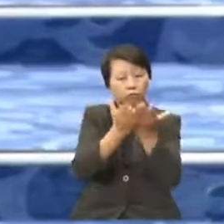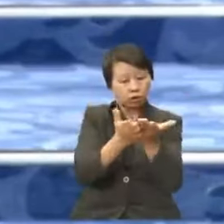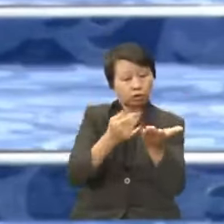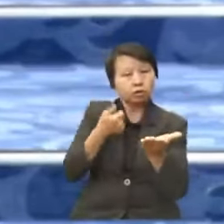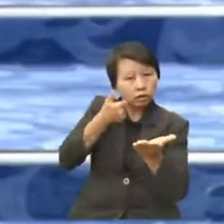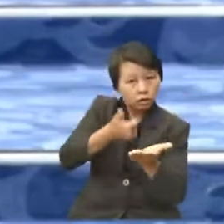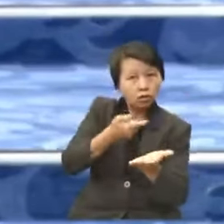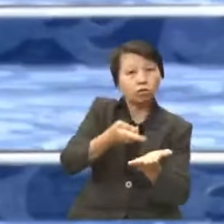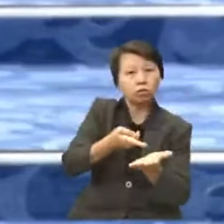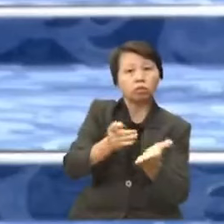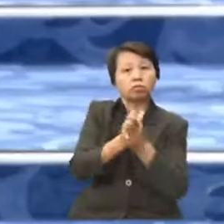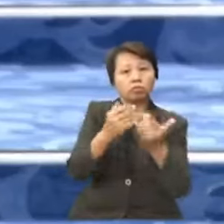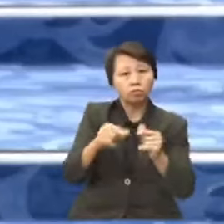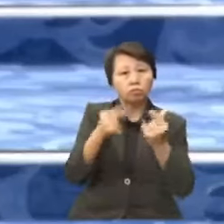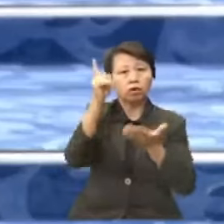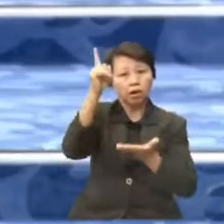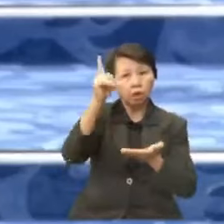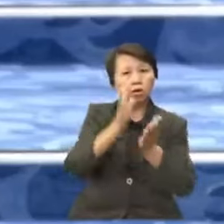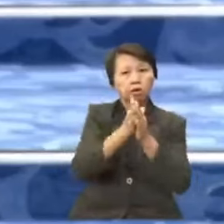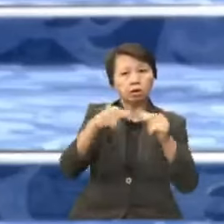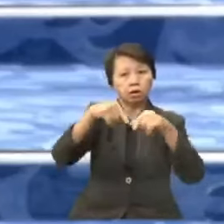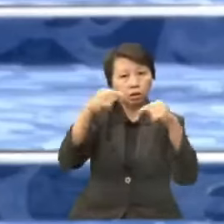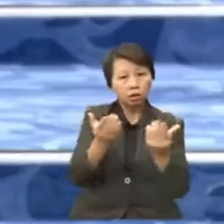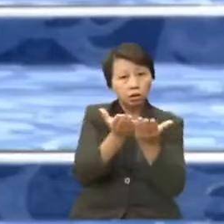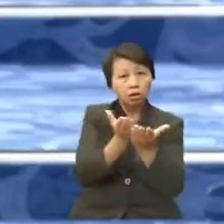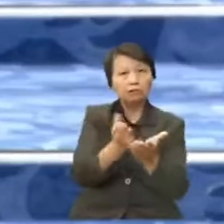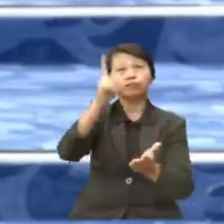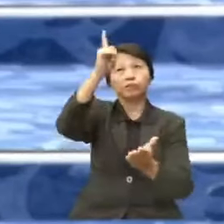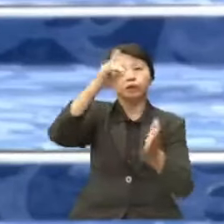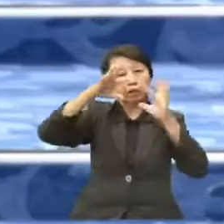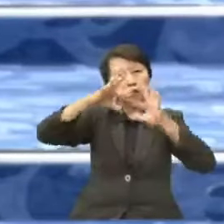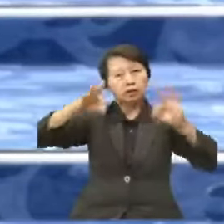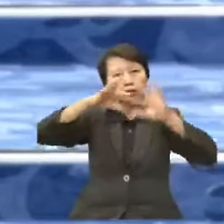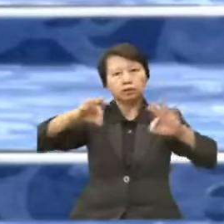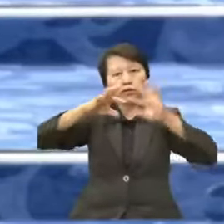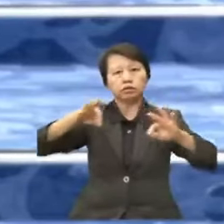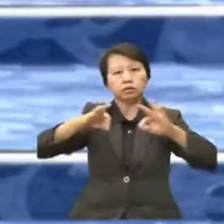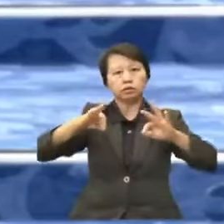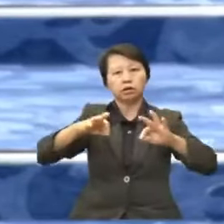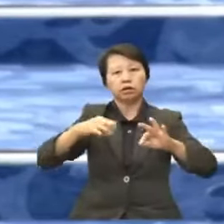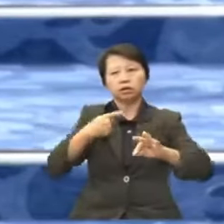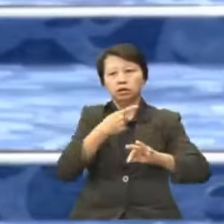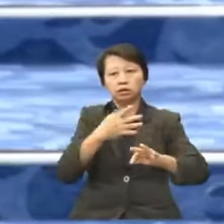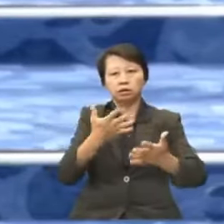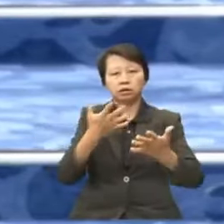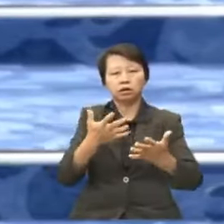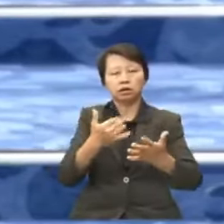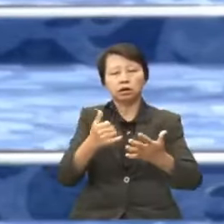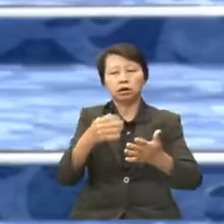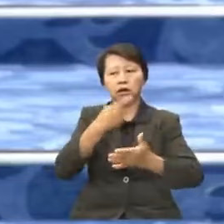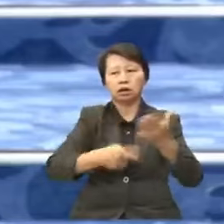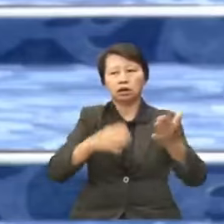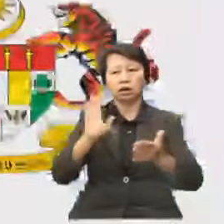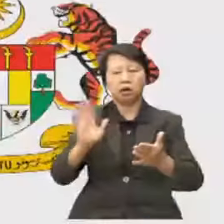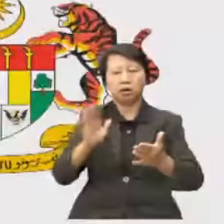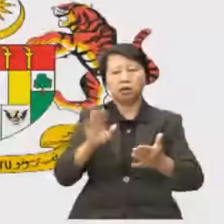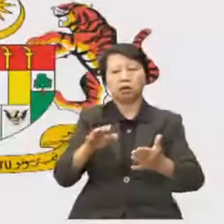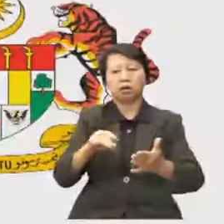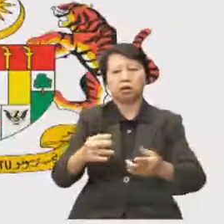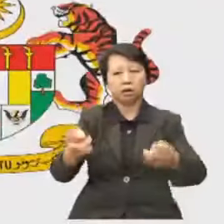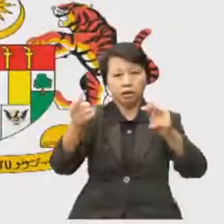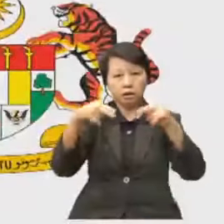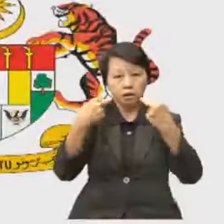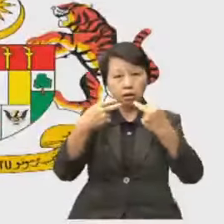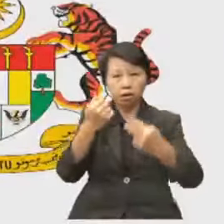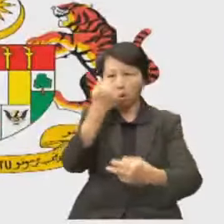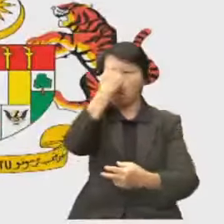tengok pjasan yang berm Meri Allah Taala Ceritakan tentang p n nampaknya